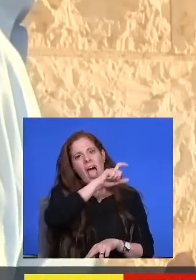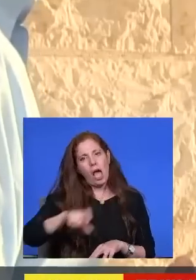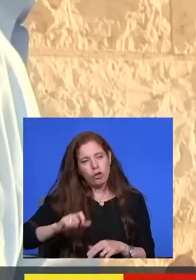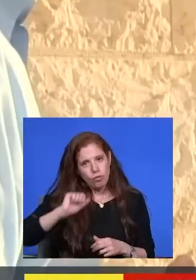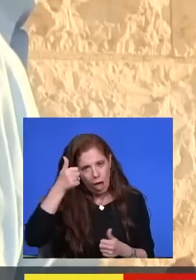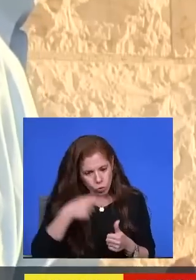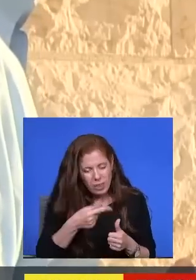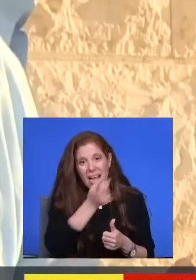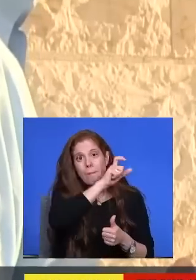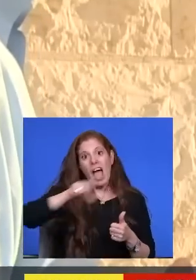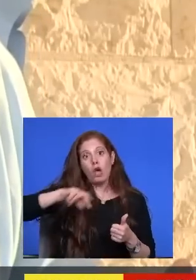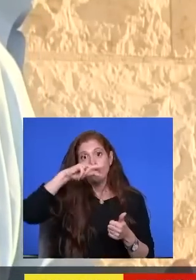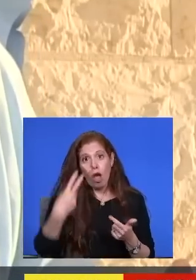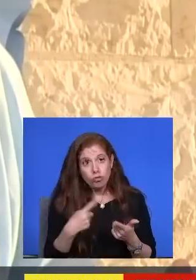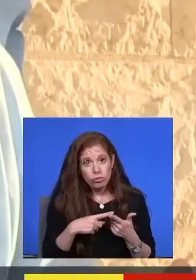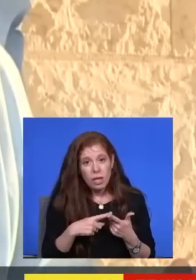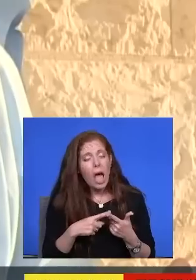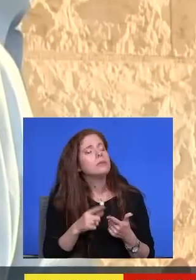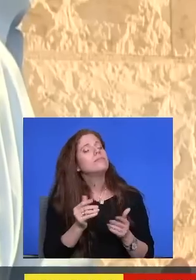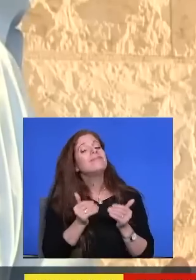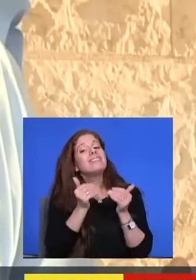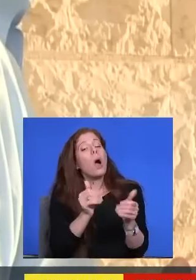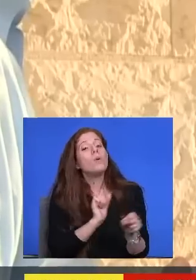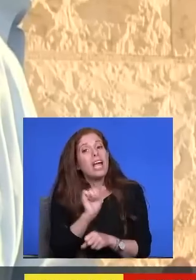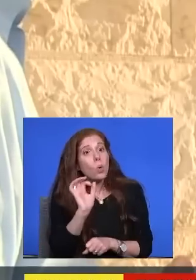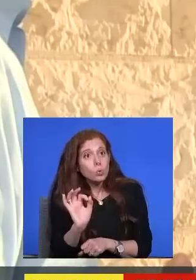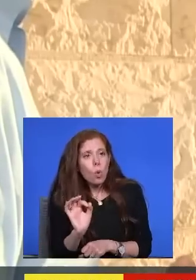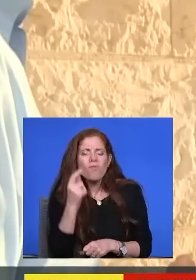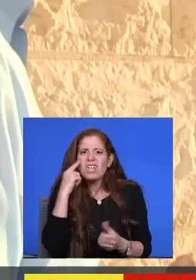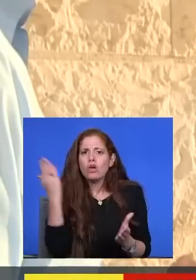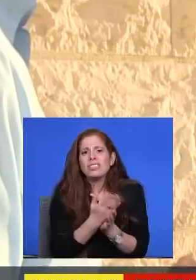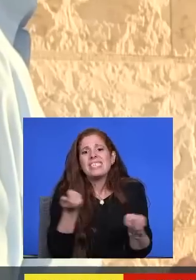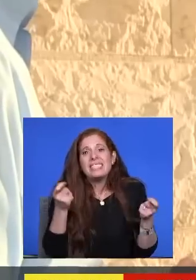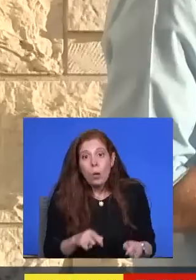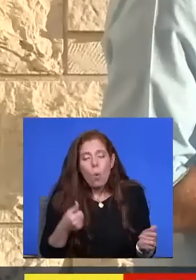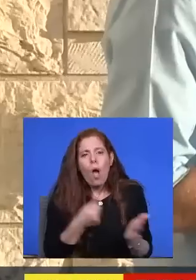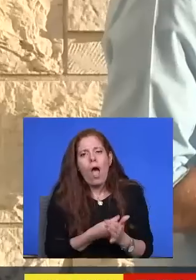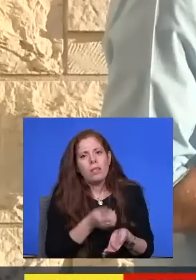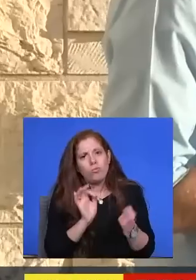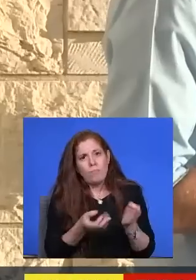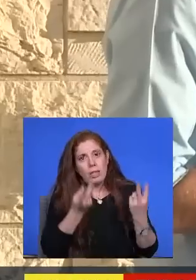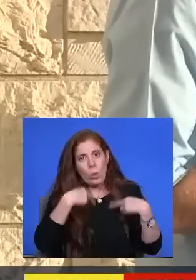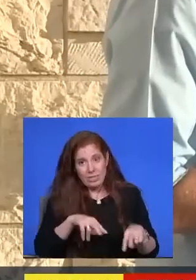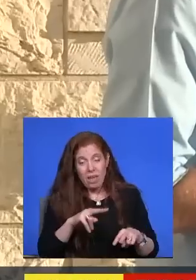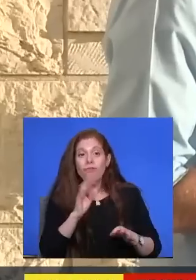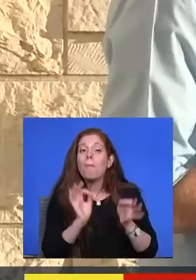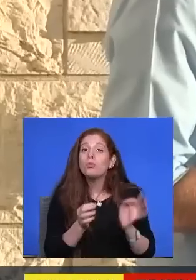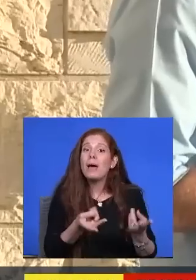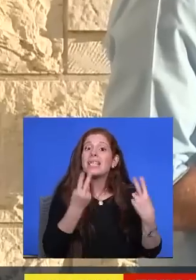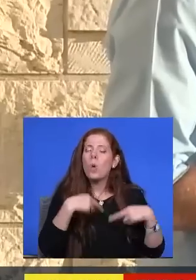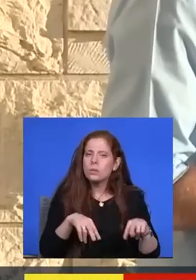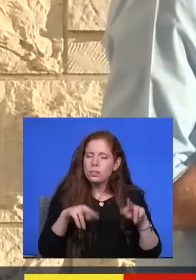ההרשעה השנייה, העליון דחה את הערעור שלו, ואני רואה שזה תיק סגור עד המשפט החוזר. במשפט החוזר, באופן